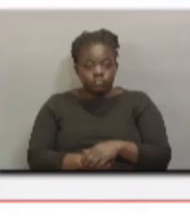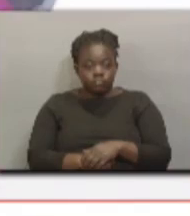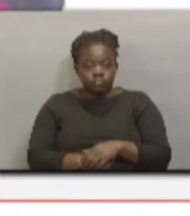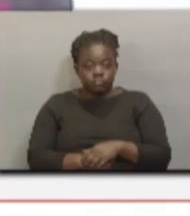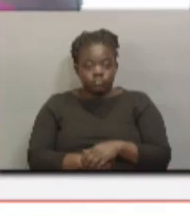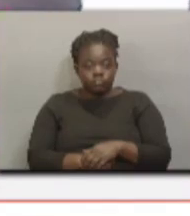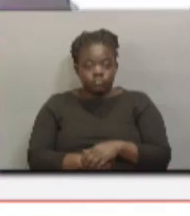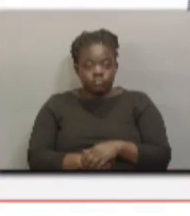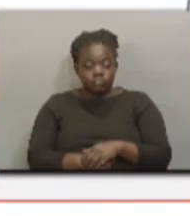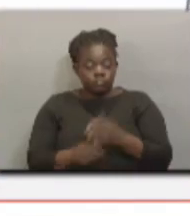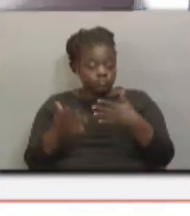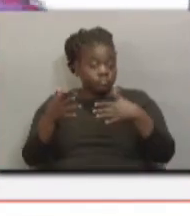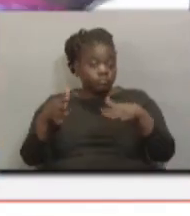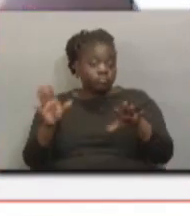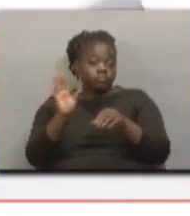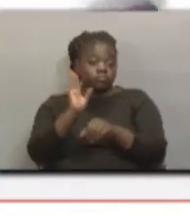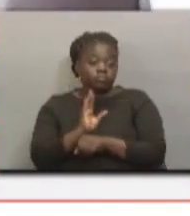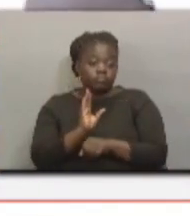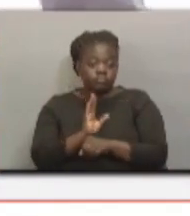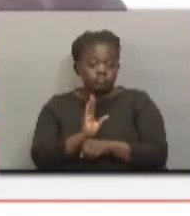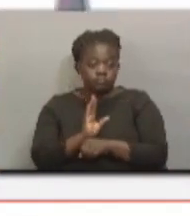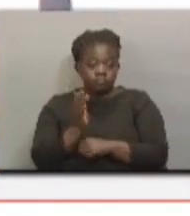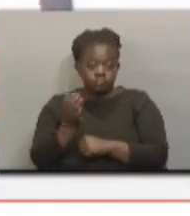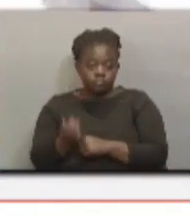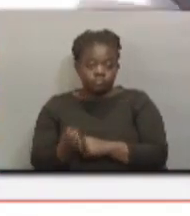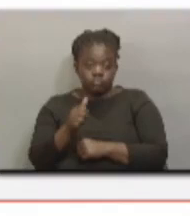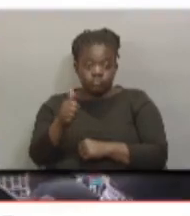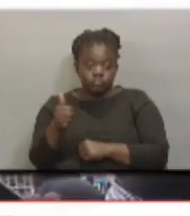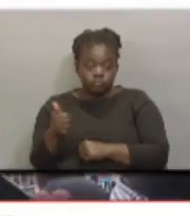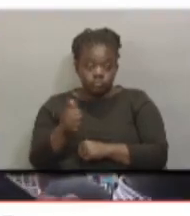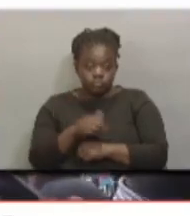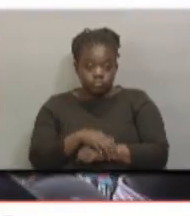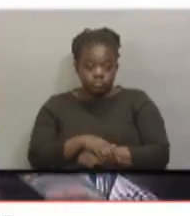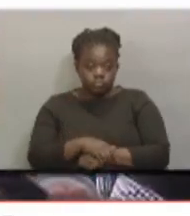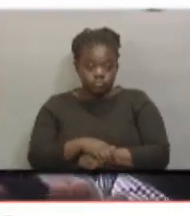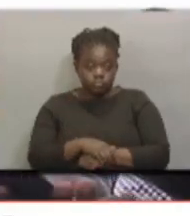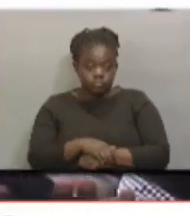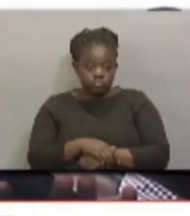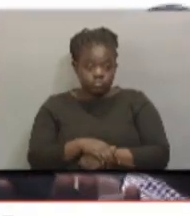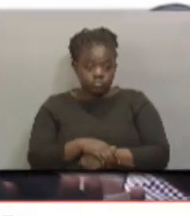tetumaliza entikko ya ffeero n'okugula ate poloti eri emabega ffe yeetaaga